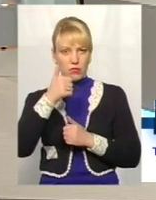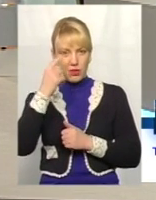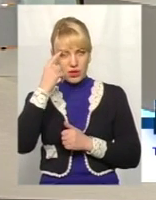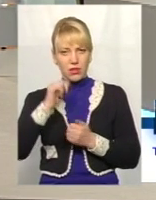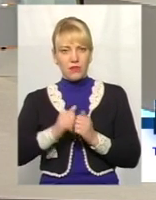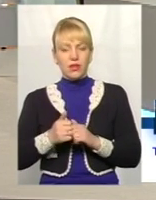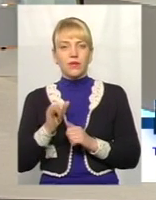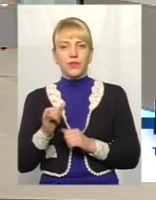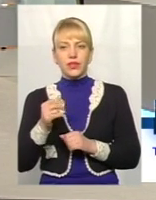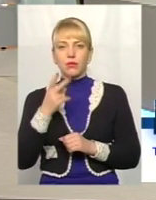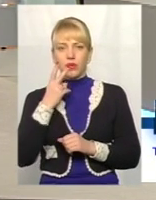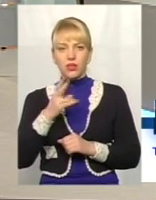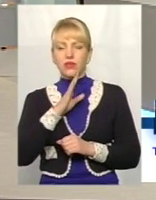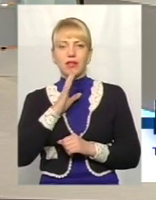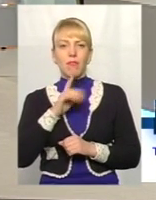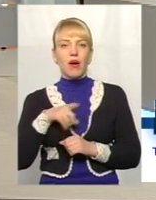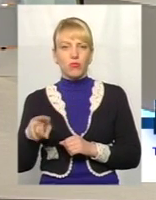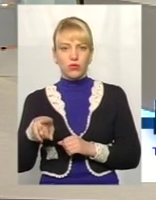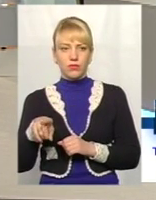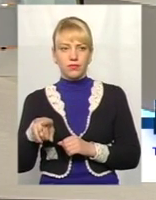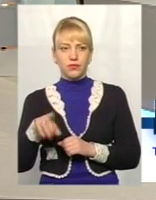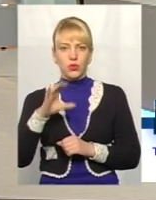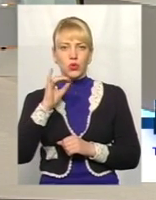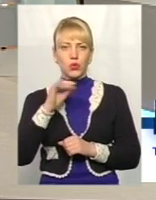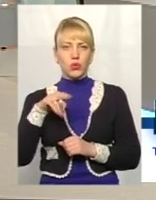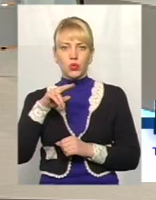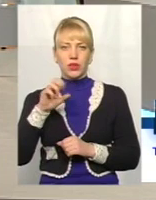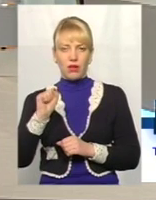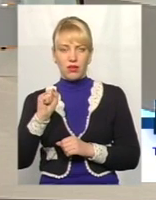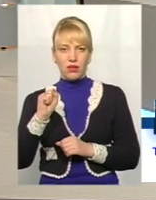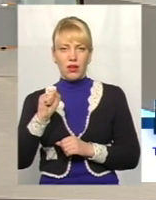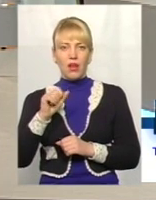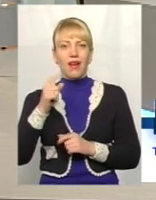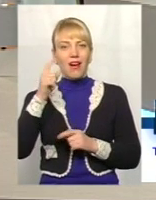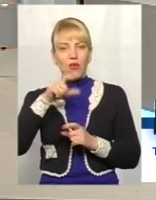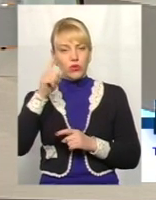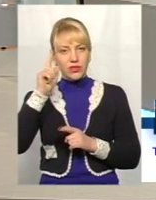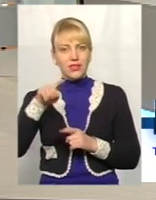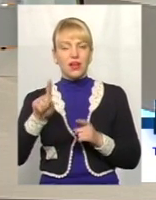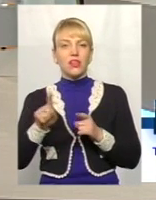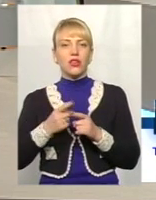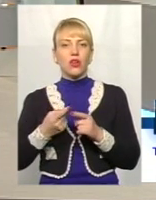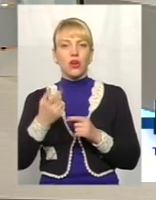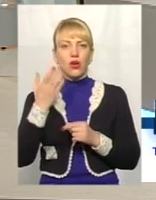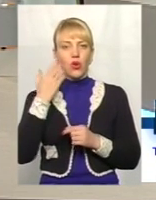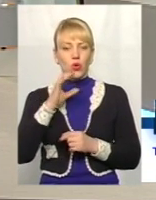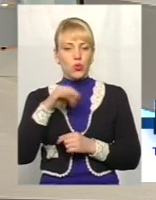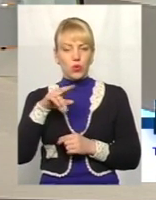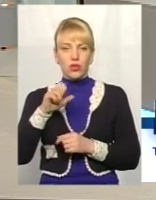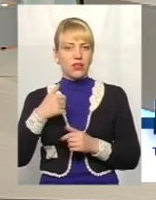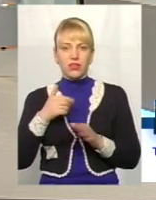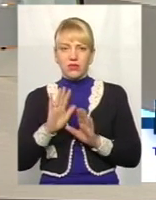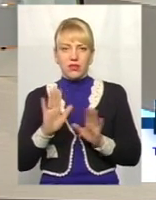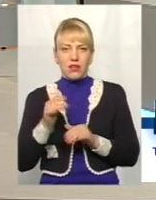І Тросів показує на маму Юда, а вже люди знали, що ви, каже, ні, я не